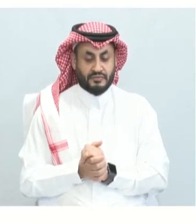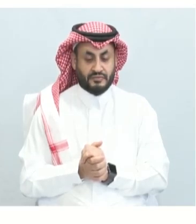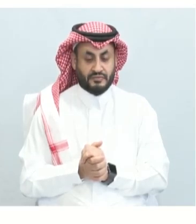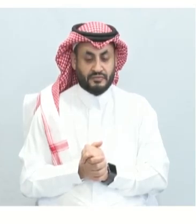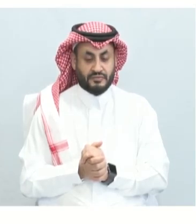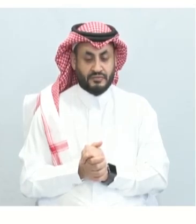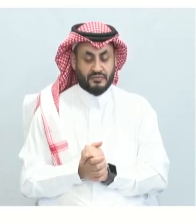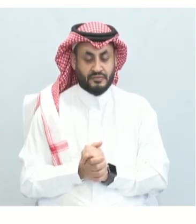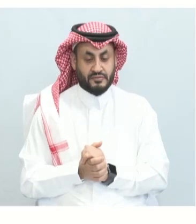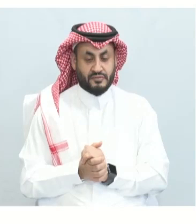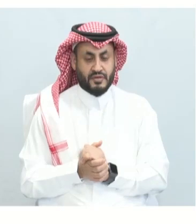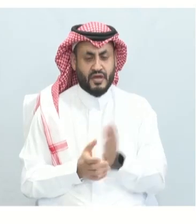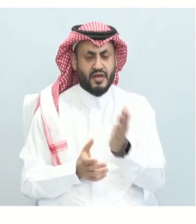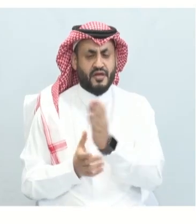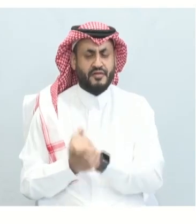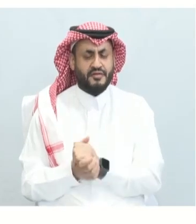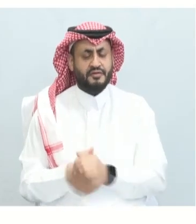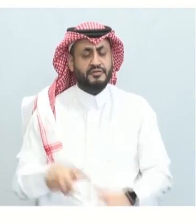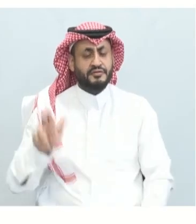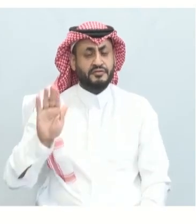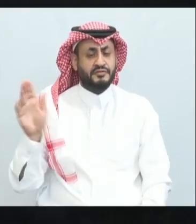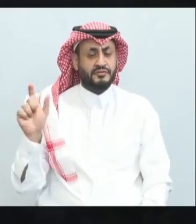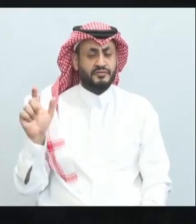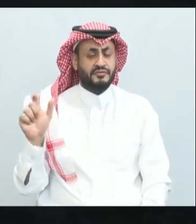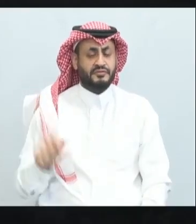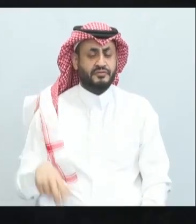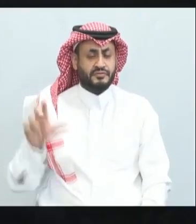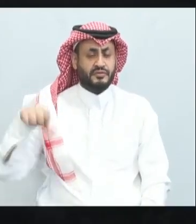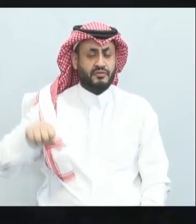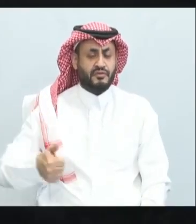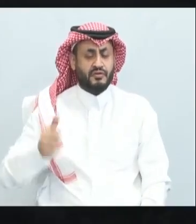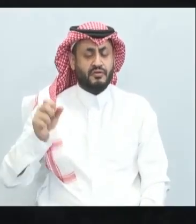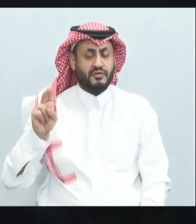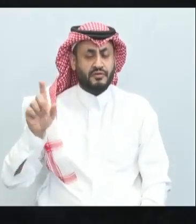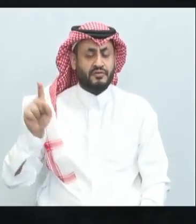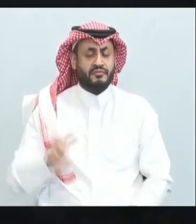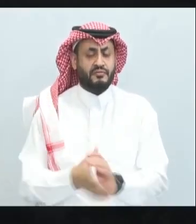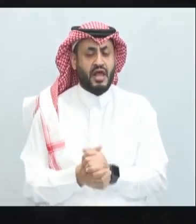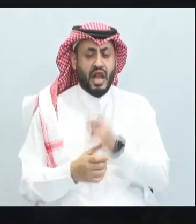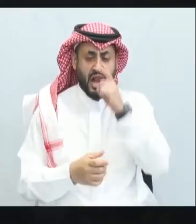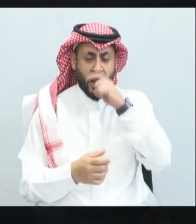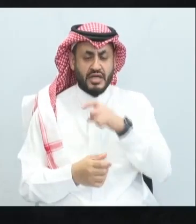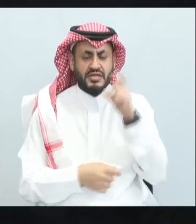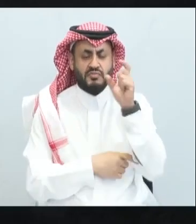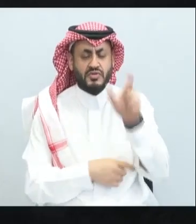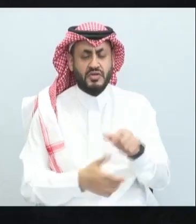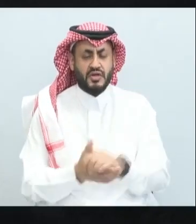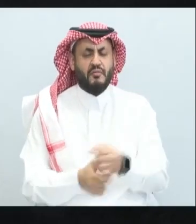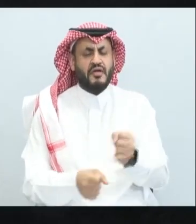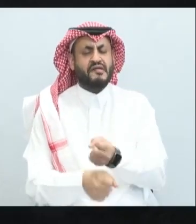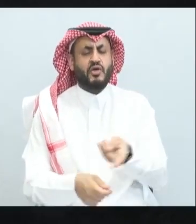الفجر فاذا هذه السنن الرواتب ينبغي للمؤمن ان يحافظ عليها لاجل ان يدرك هذا